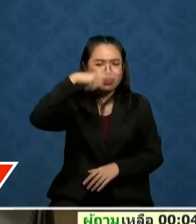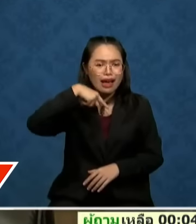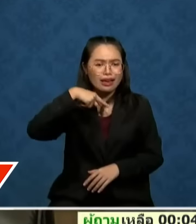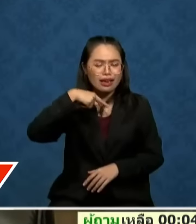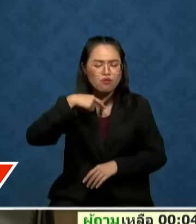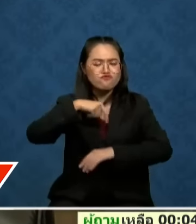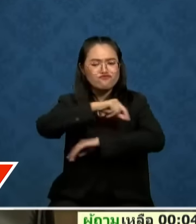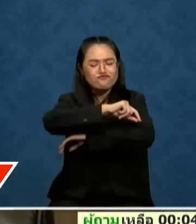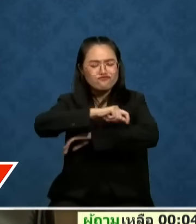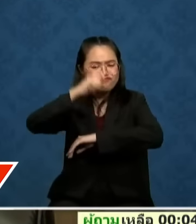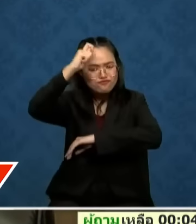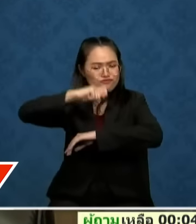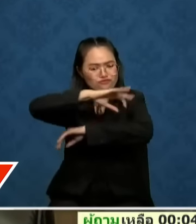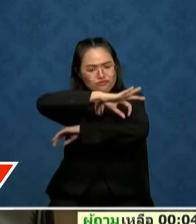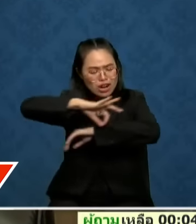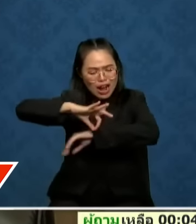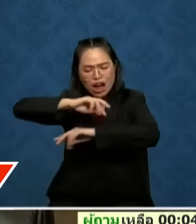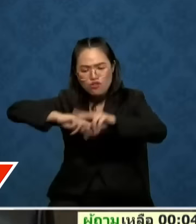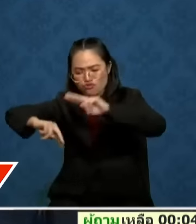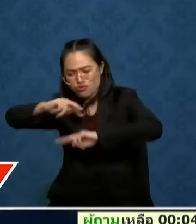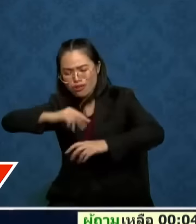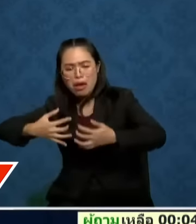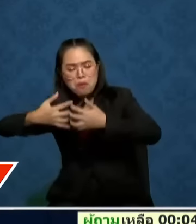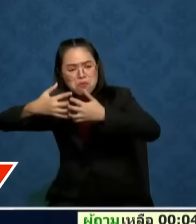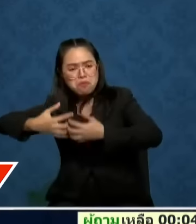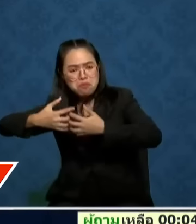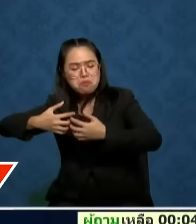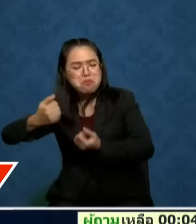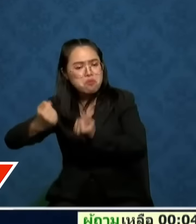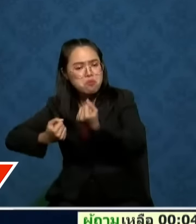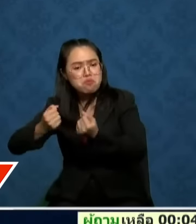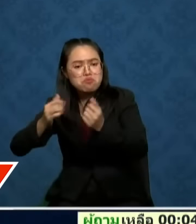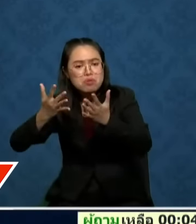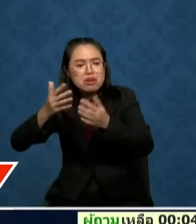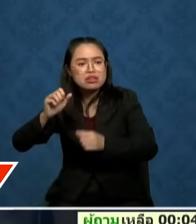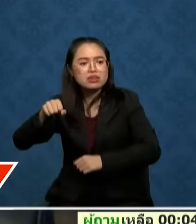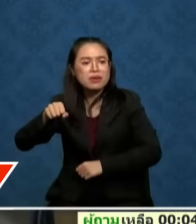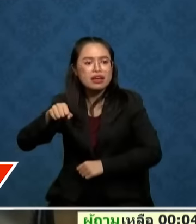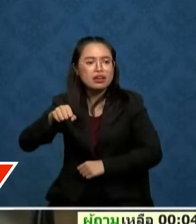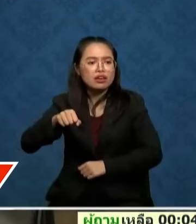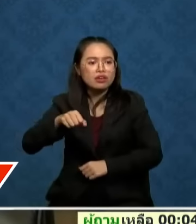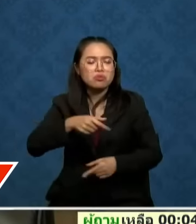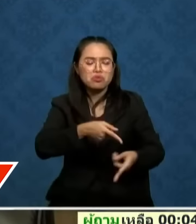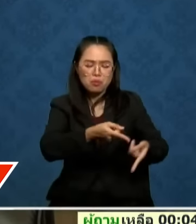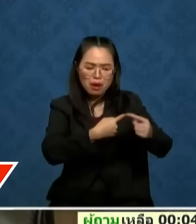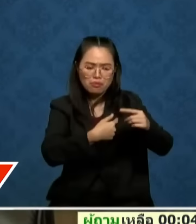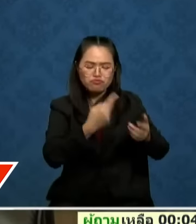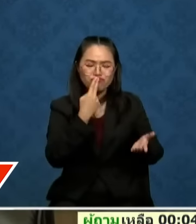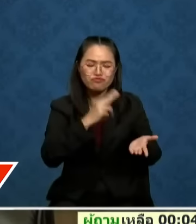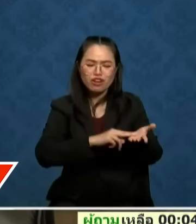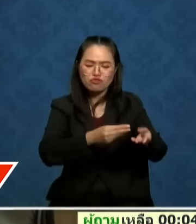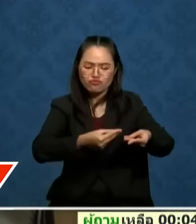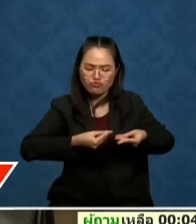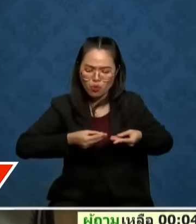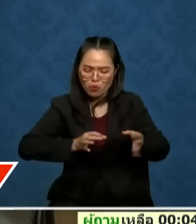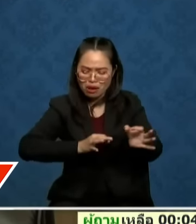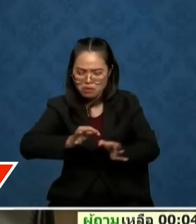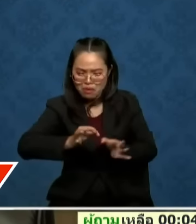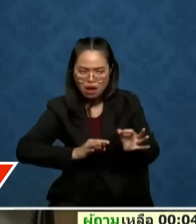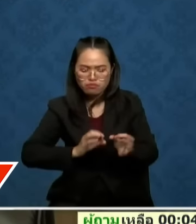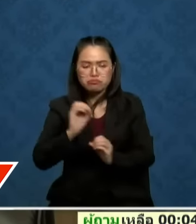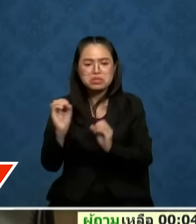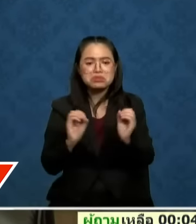ถึงต้องเอาคนจีนเข้ามาทำงานอย่างผิดกฎหมายแบบนี้หน่วยงานที่มาชี้แจงไม่ตอบอะไรครับไม่ส่งเอกสารอะไรเพิ่มเติมมาเลยต